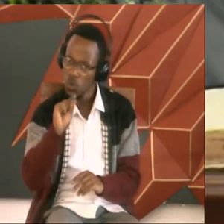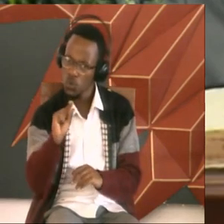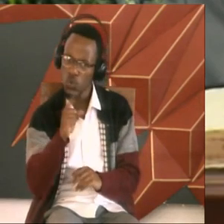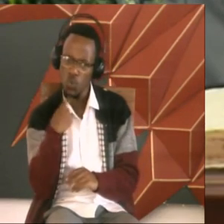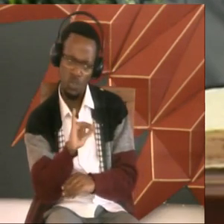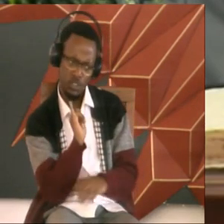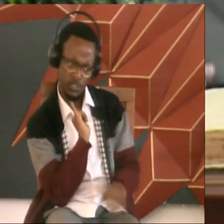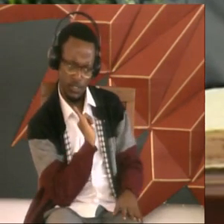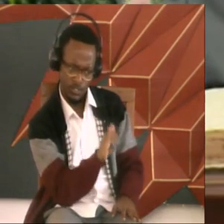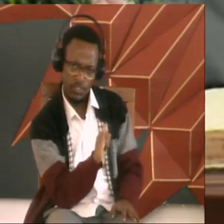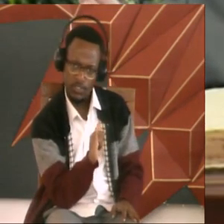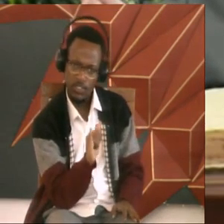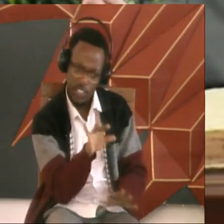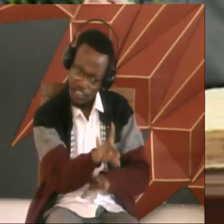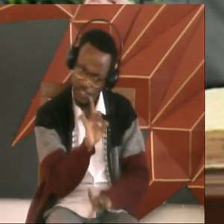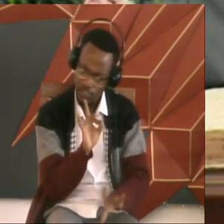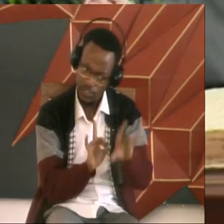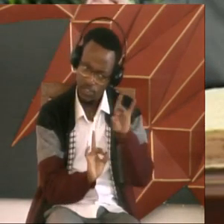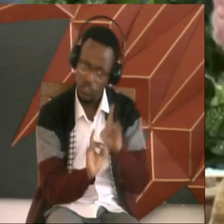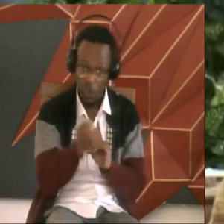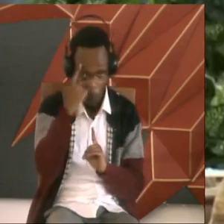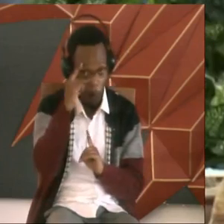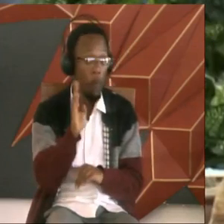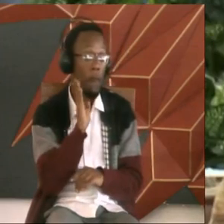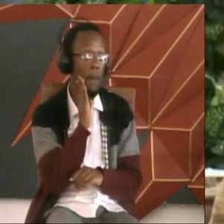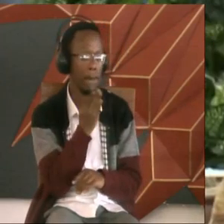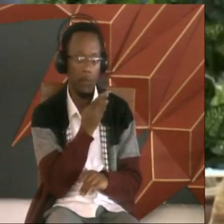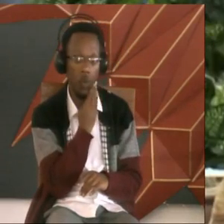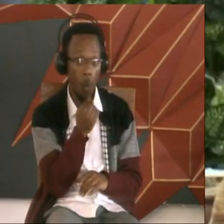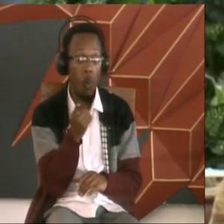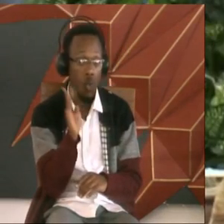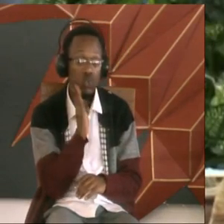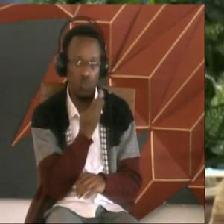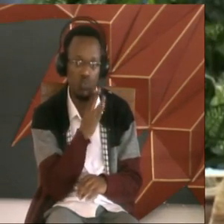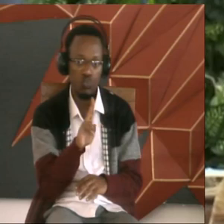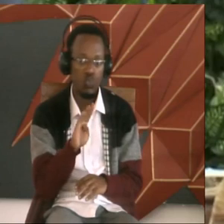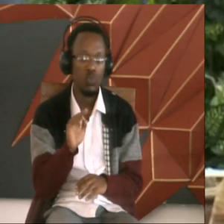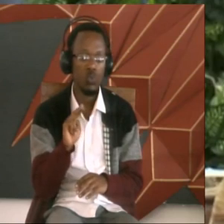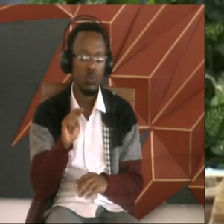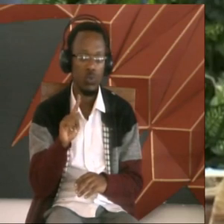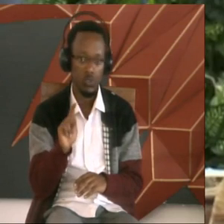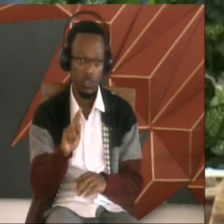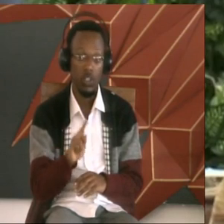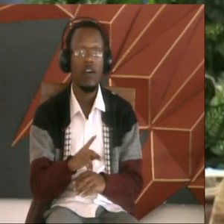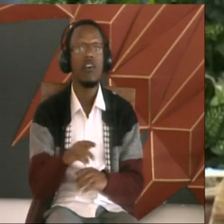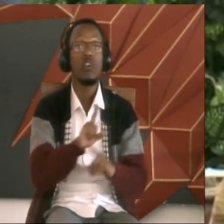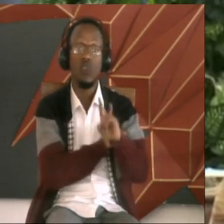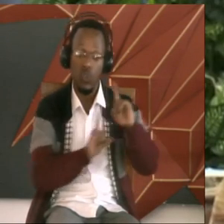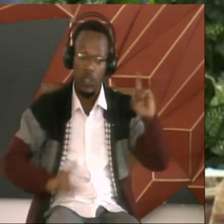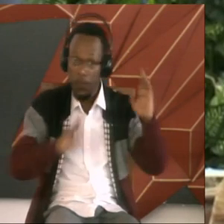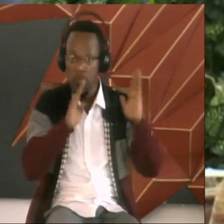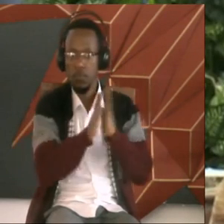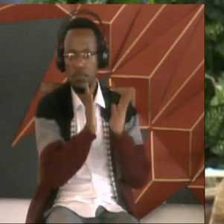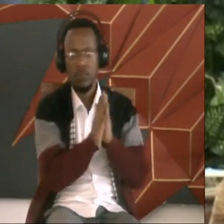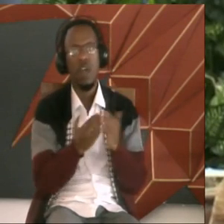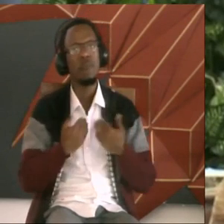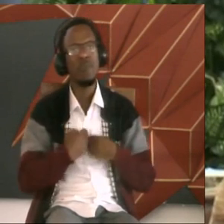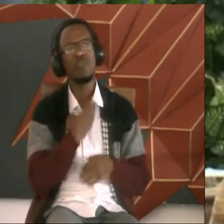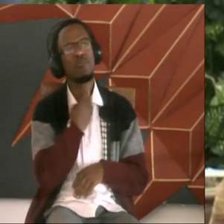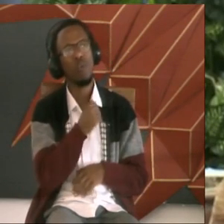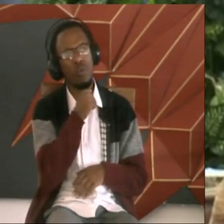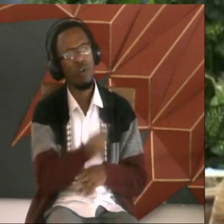basigaye batoranijwe ku bw'ubuntu. Mwami ashimwe, bene data bashimwe, ntabwo